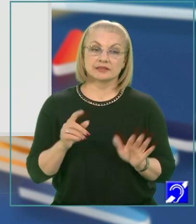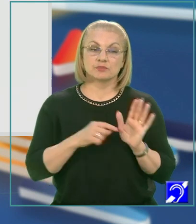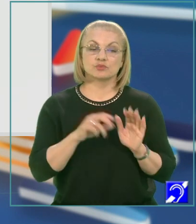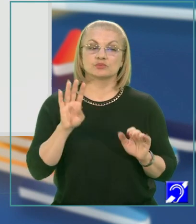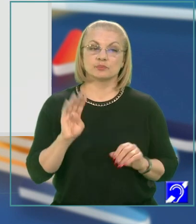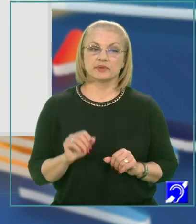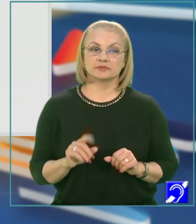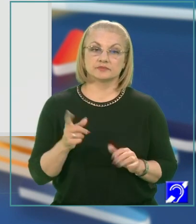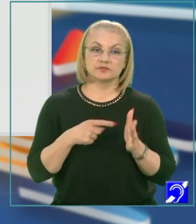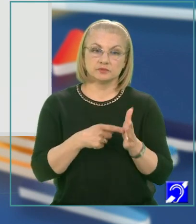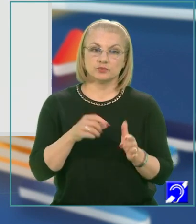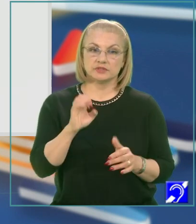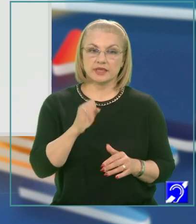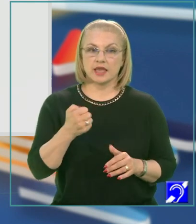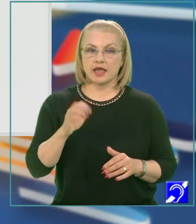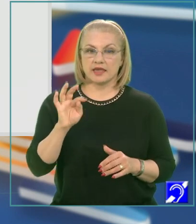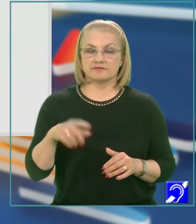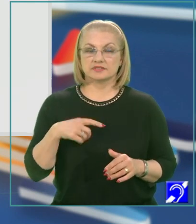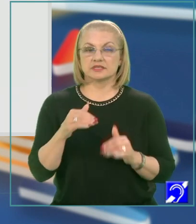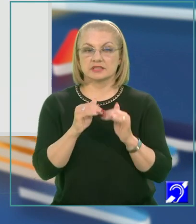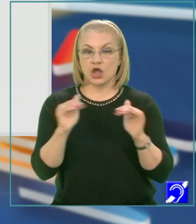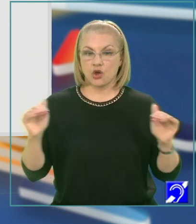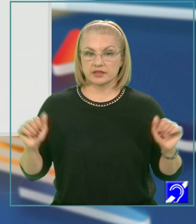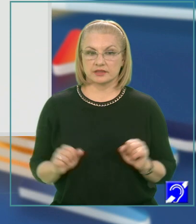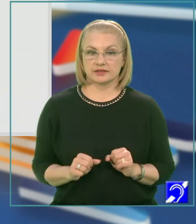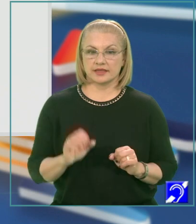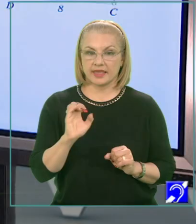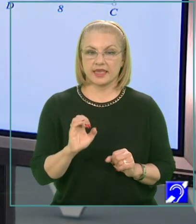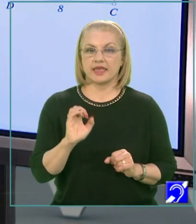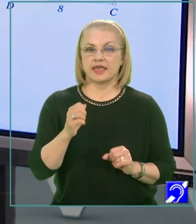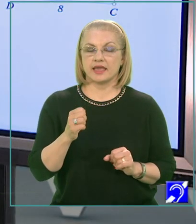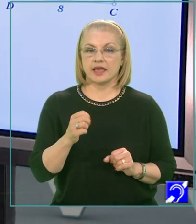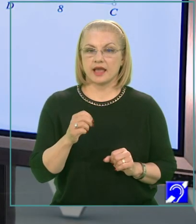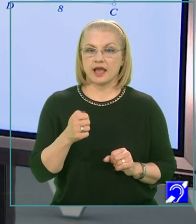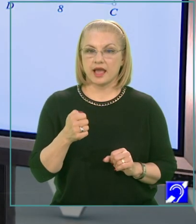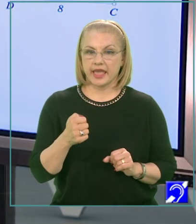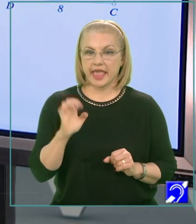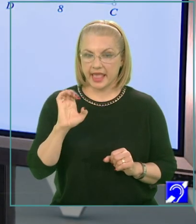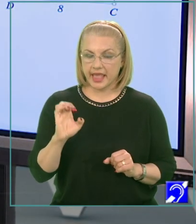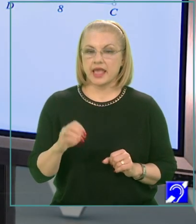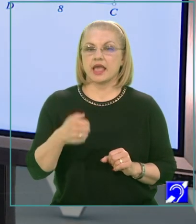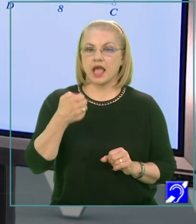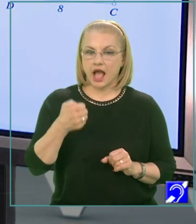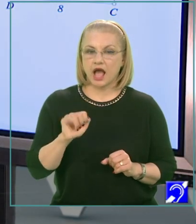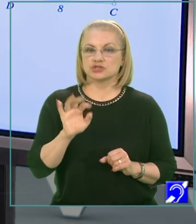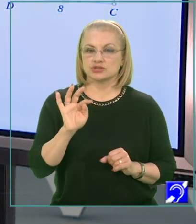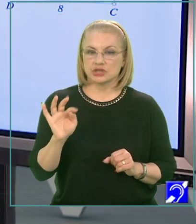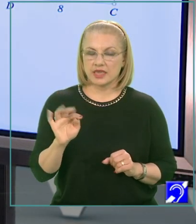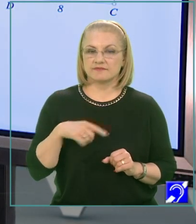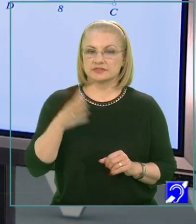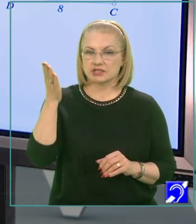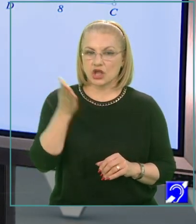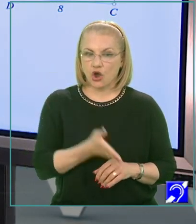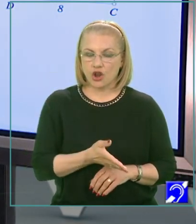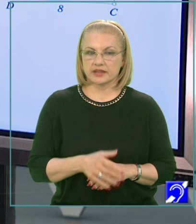F sunt coliniare. Deci punctele E, A și F, da? E, A și